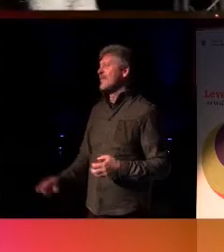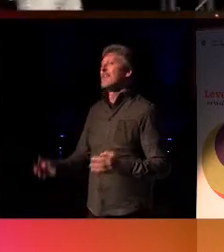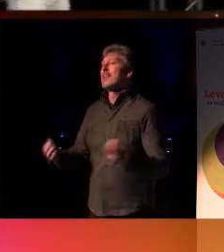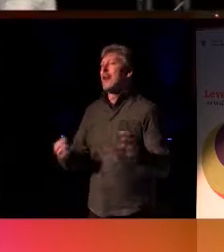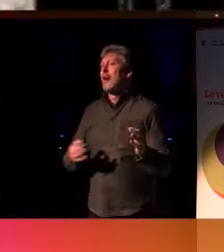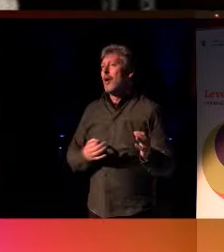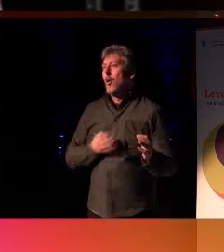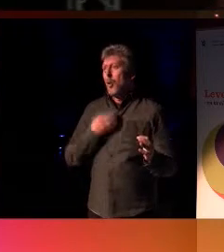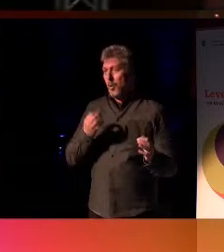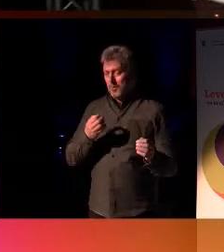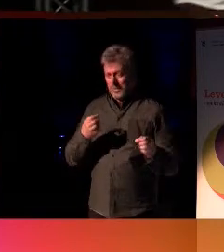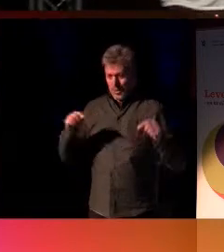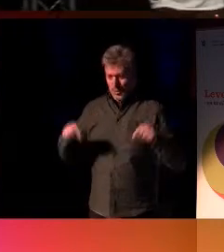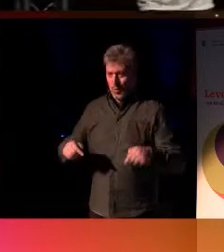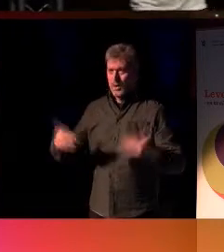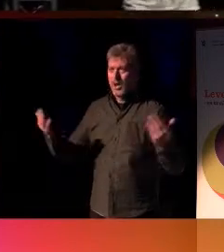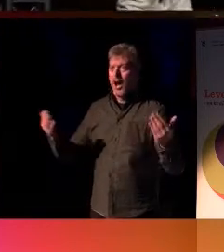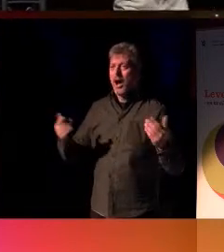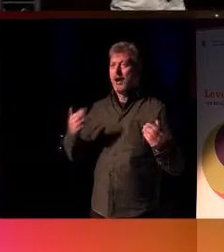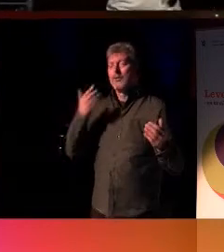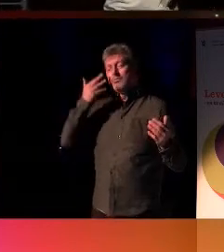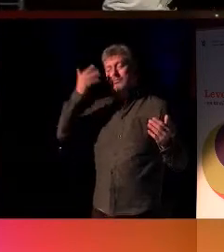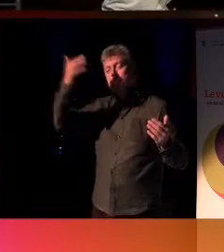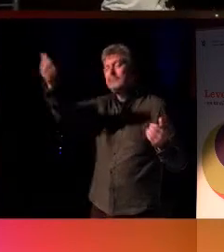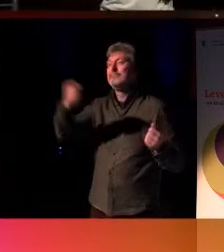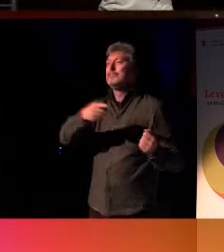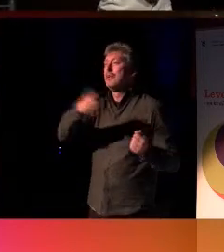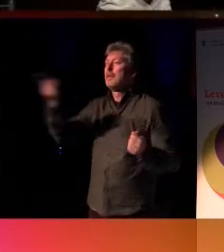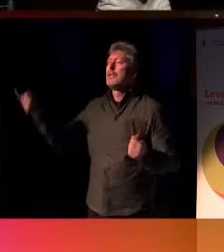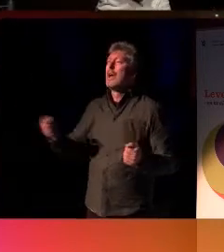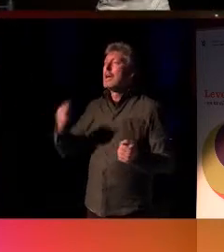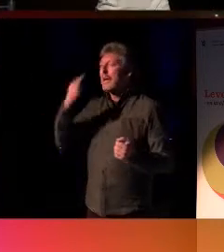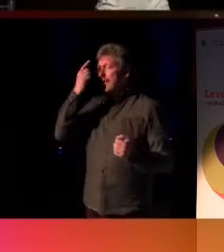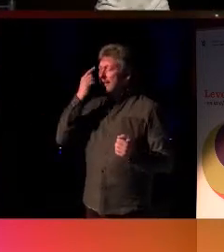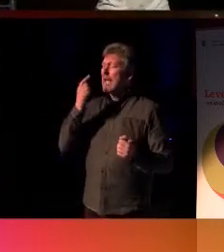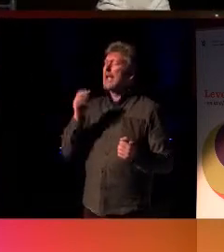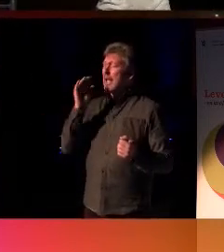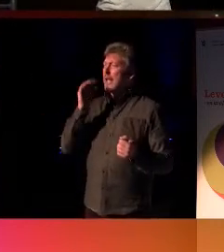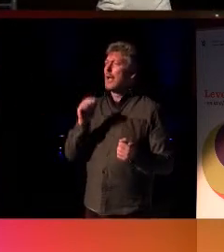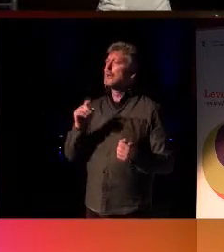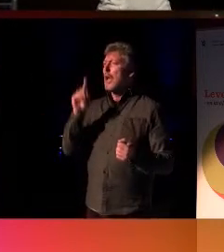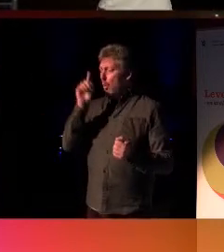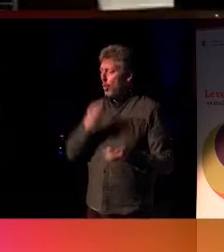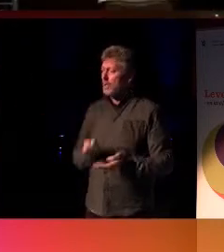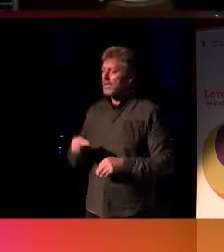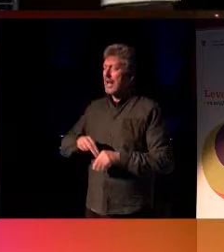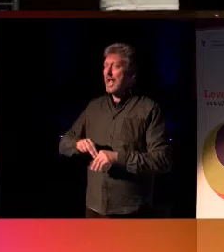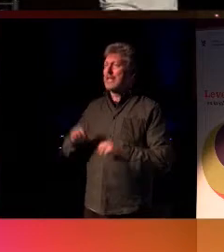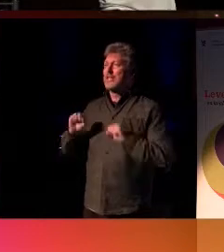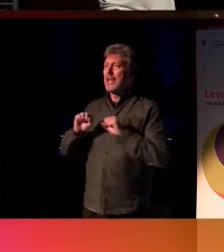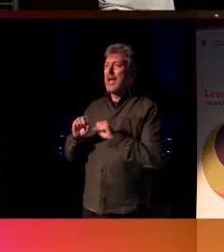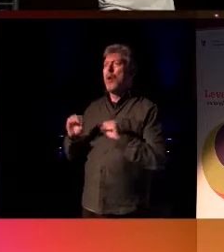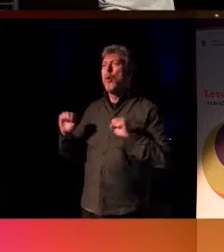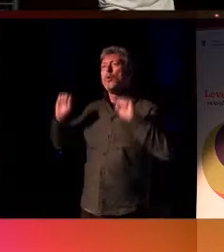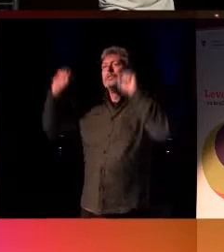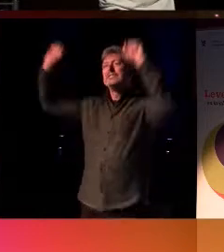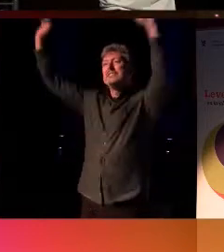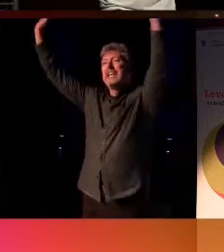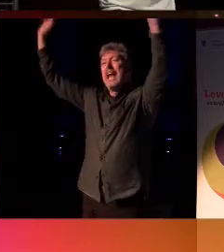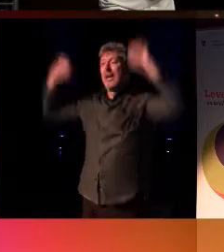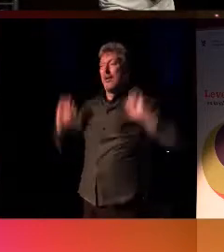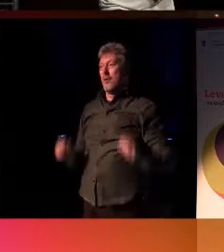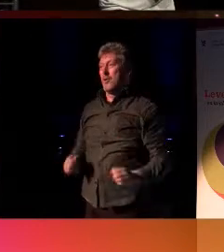I dag og I konferanse og seminar fremover virkelig teker med denne tanken om at det går an å reise seg opp og strekke armene litt I været, selv om man